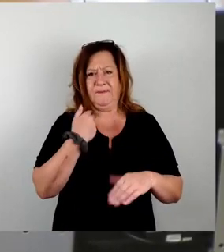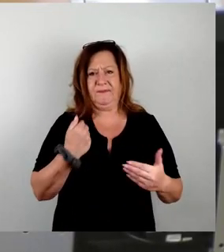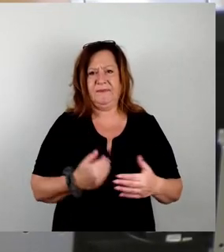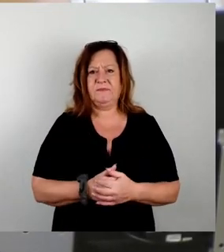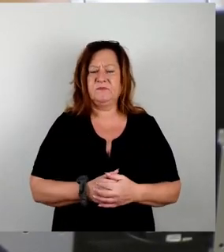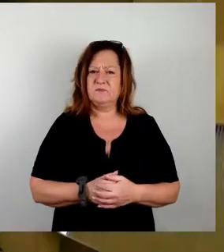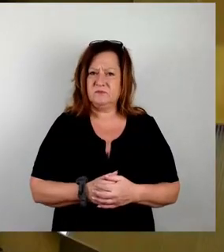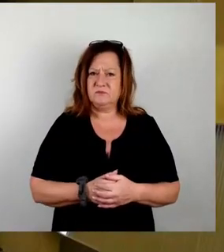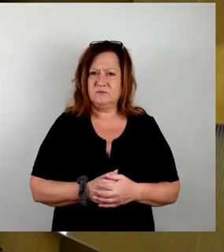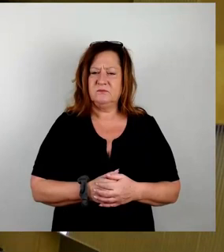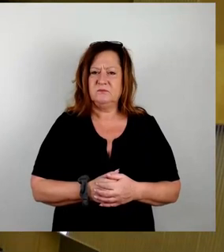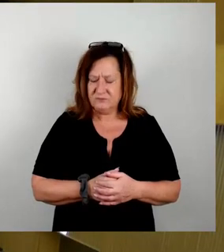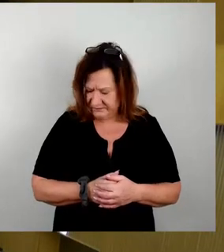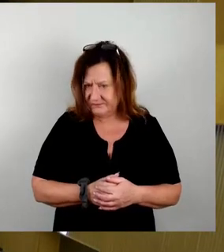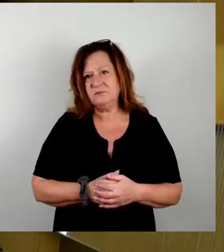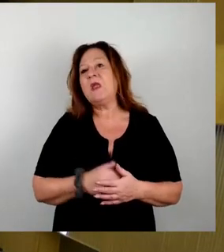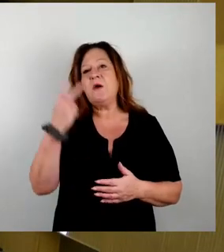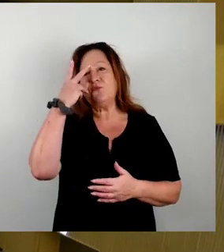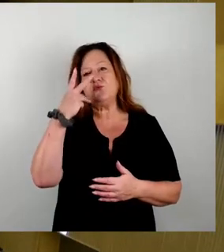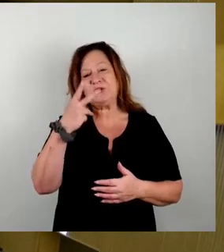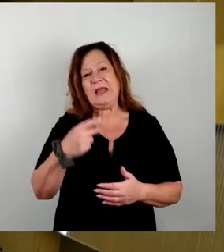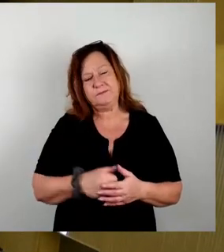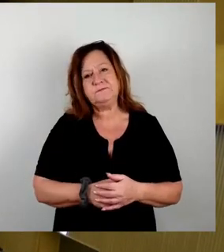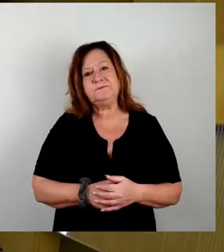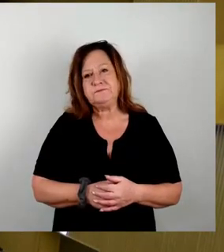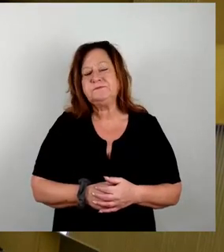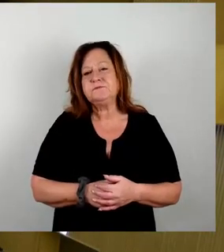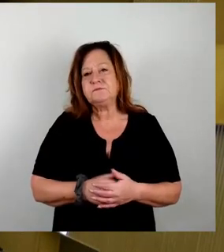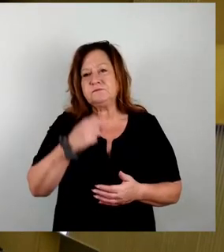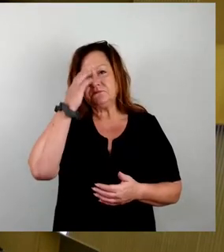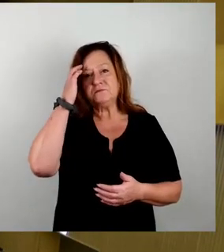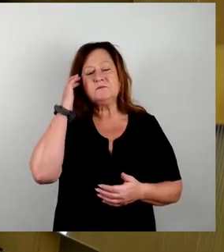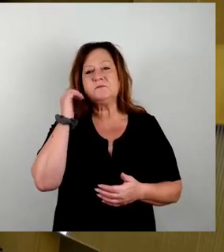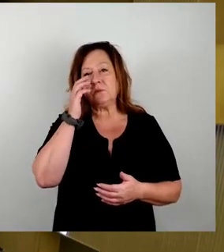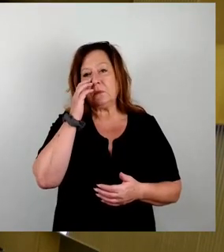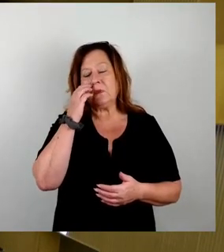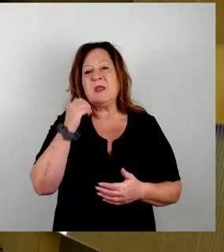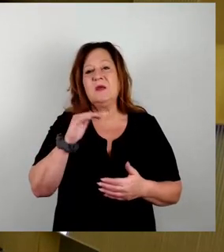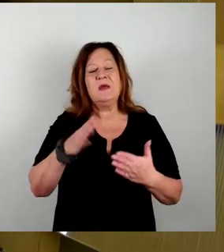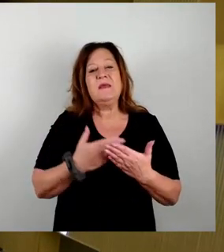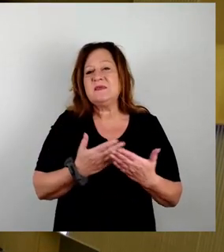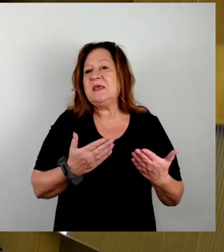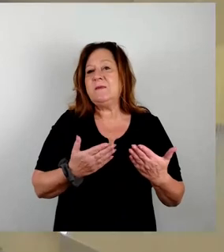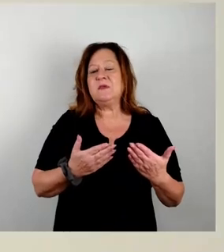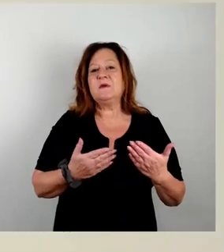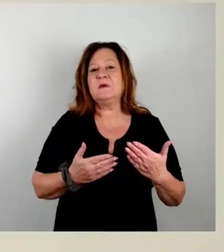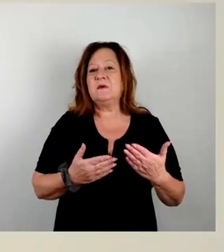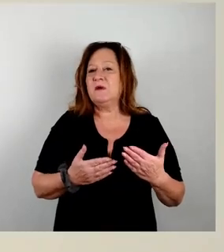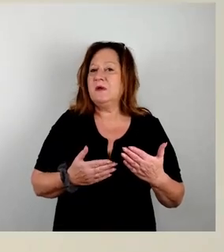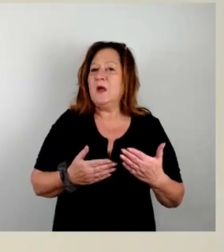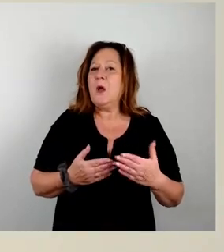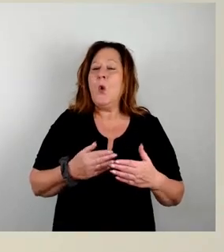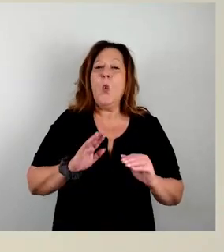Das kann ich auch gut nachvollziehen. Ich will nur sagen, es gibt an die 100 Projekte, die